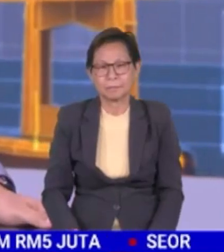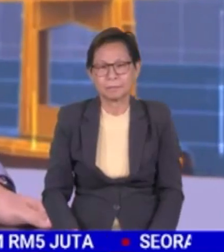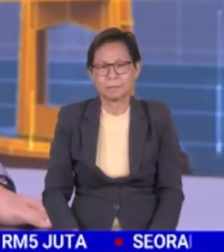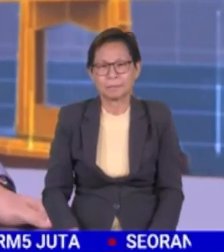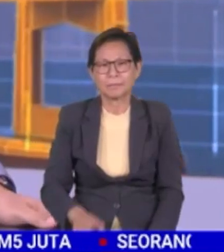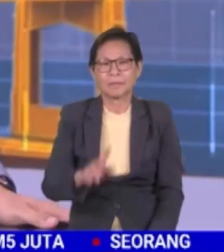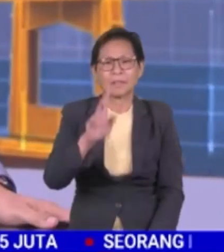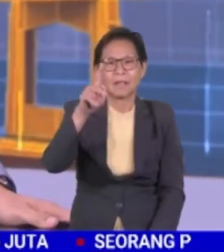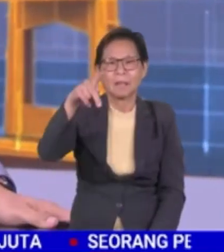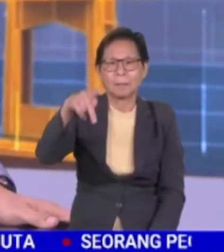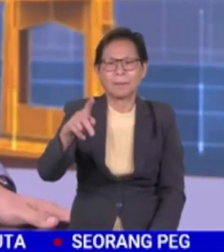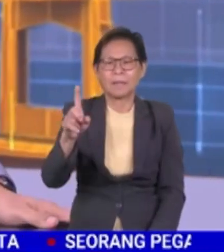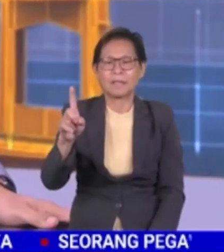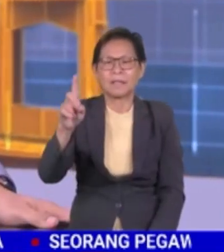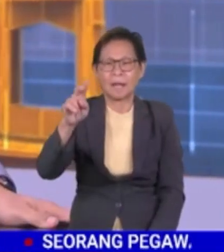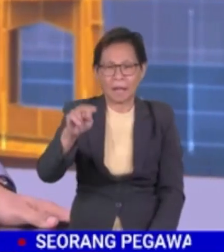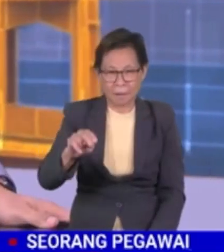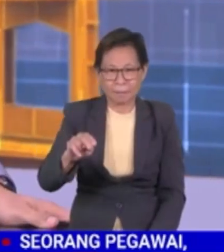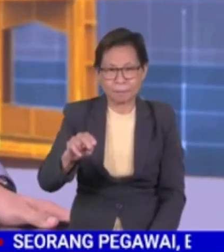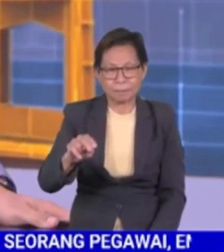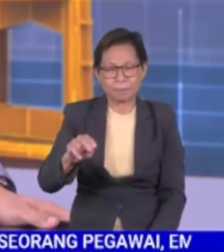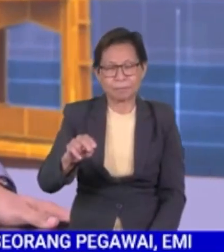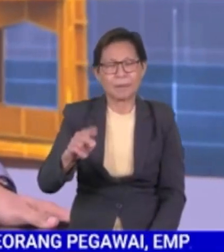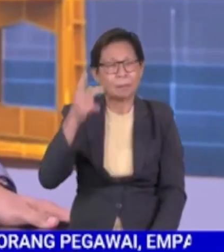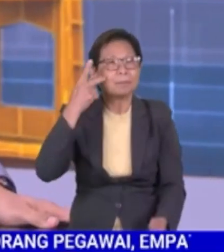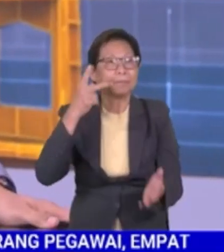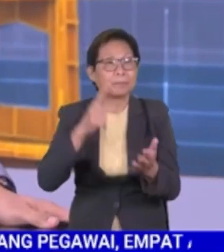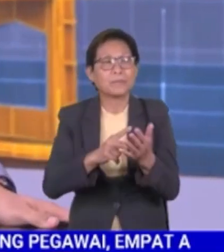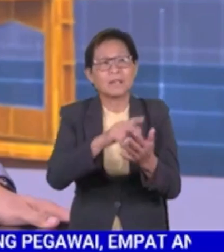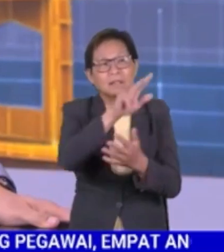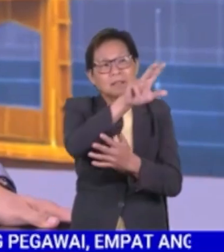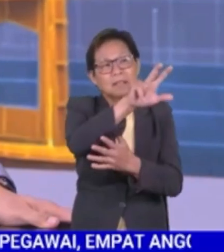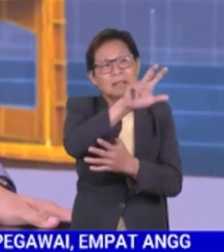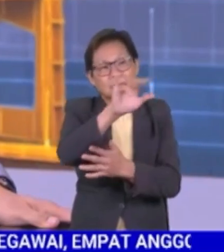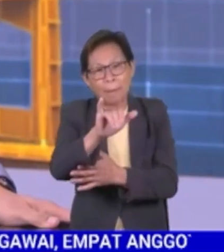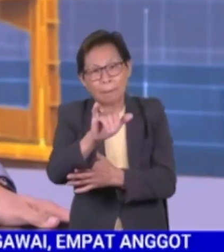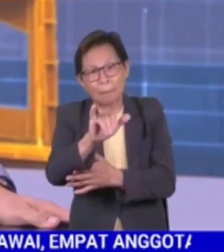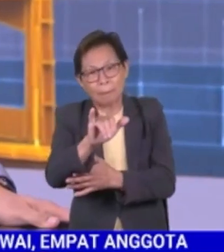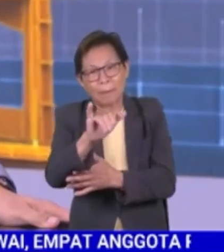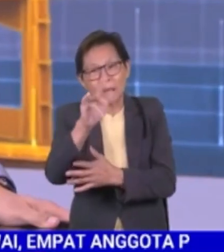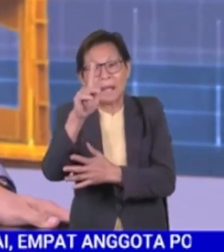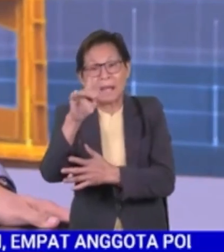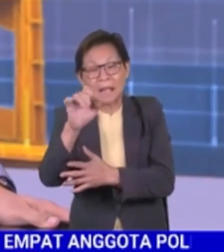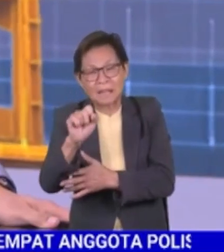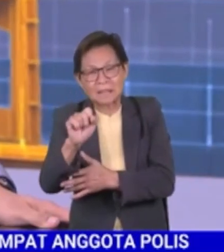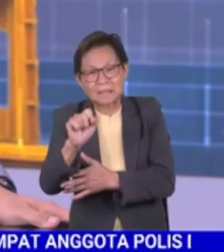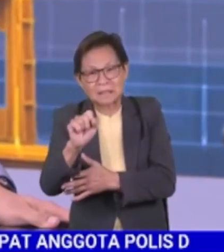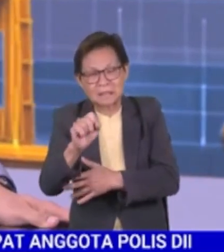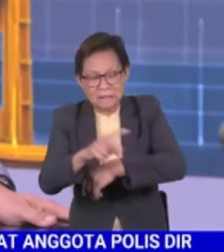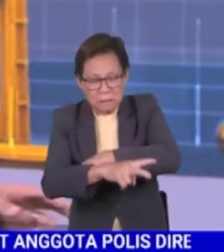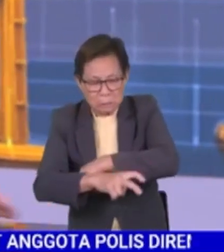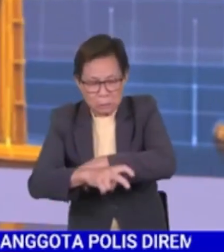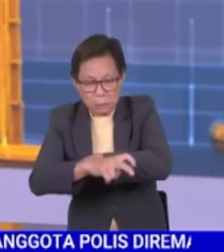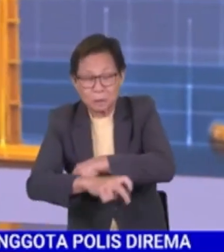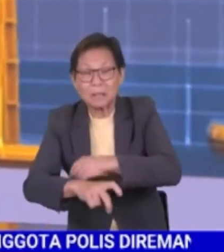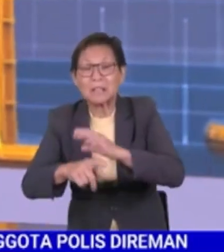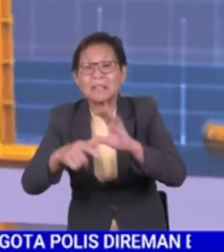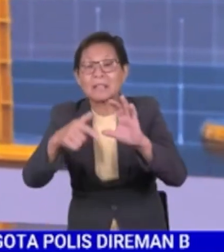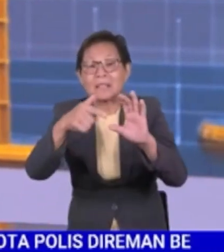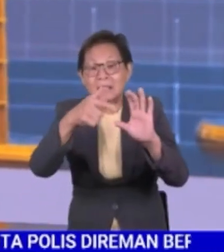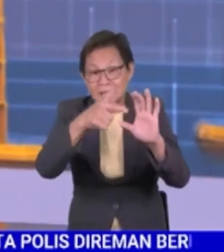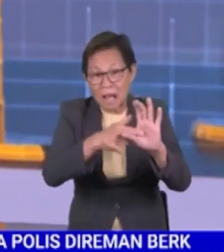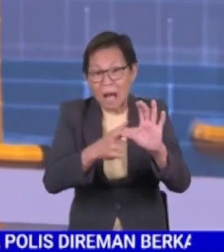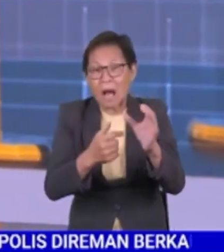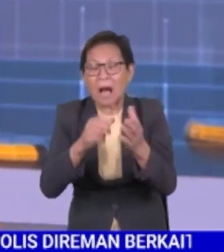Kementerian Perdagangan Dalam Negeri dan Kos Sara Hidup KPDN mengenal pasti 36 kes ketirisan diesel bersubsidi yang melibatkan